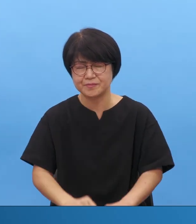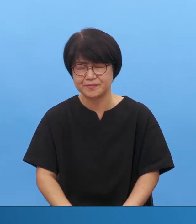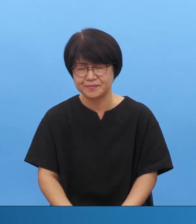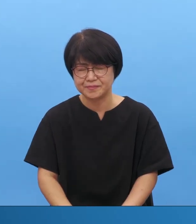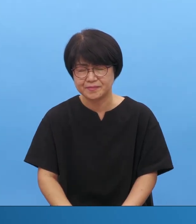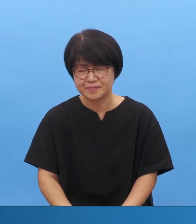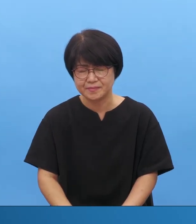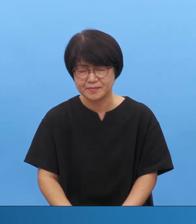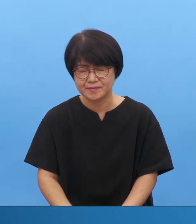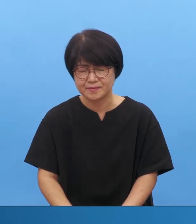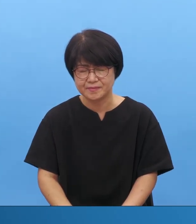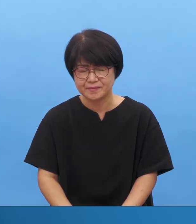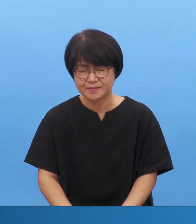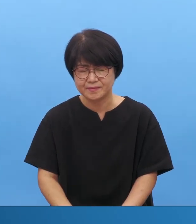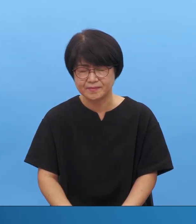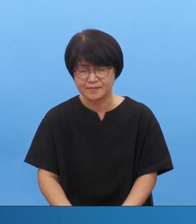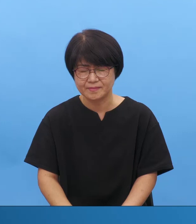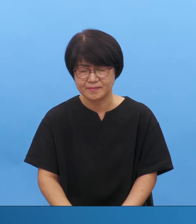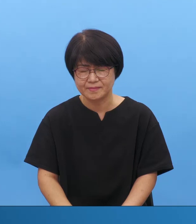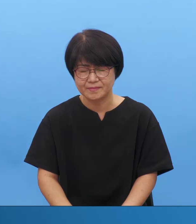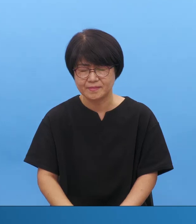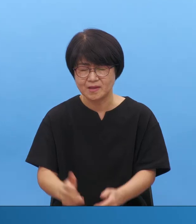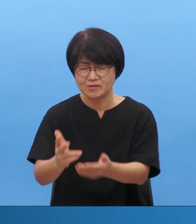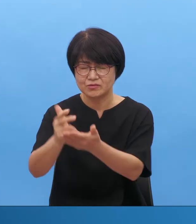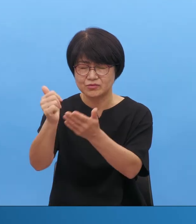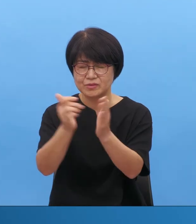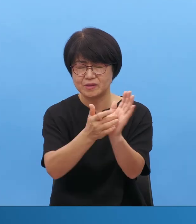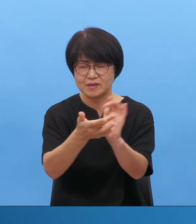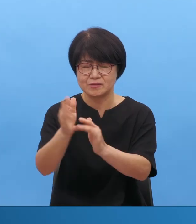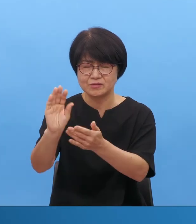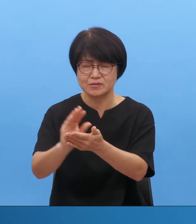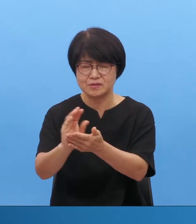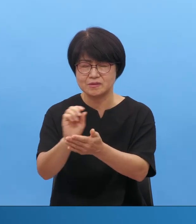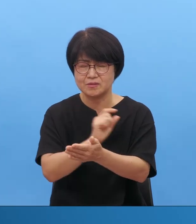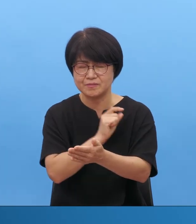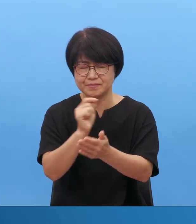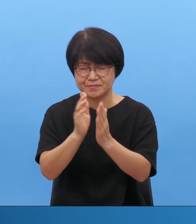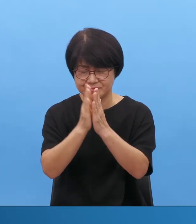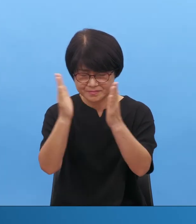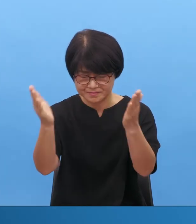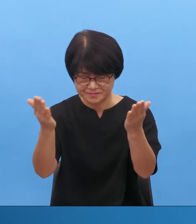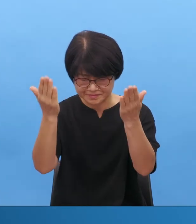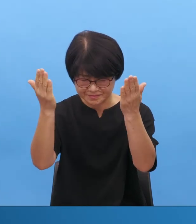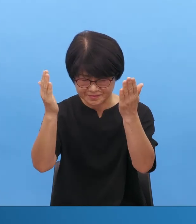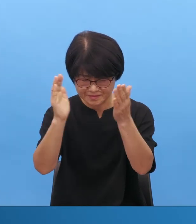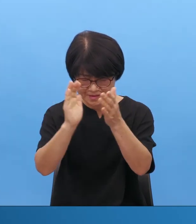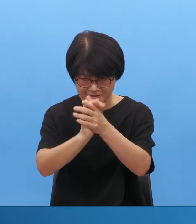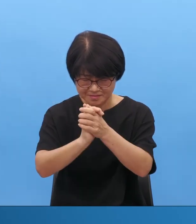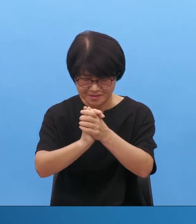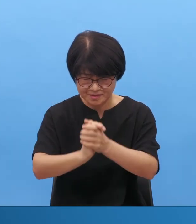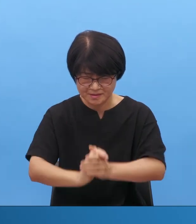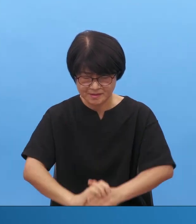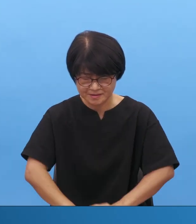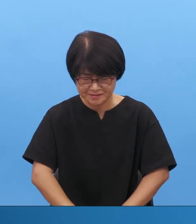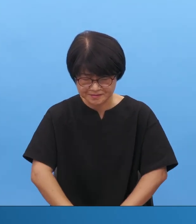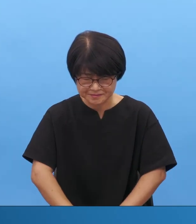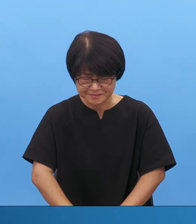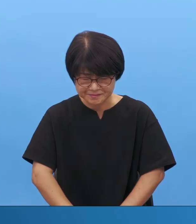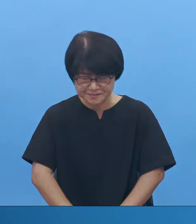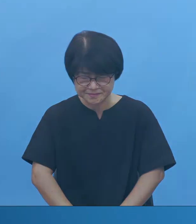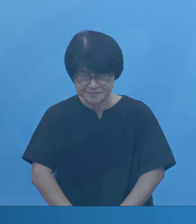great strength that they cannot see. 주 예수 그리스도 이름으로 In 기도하옵나이다. Jesus Christ's name we pray. Amen.